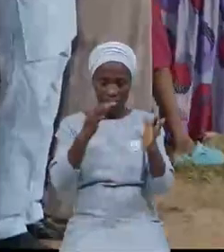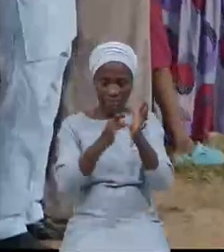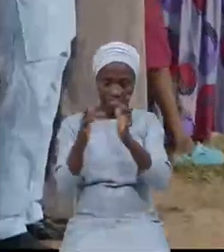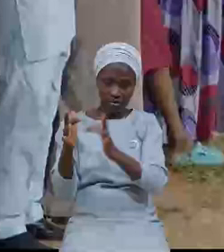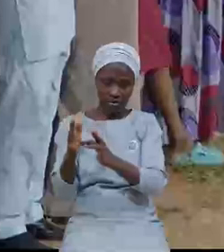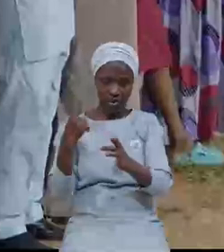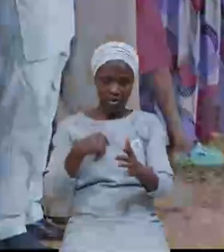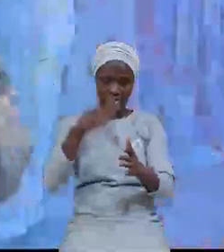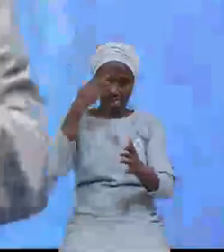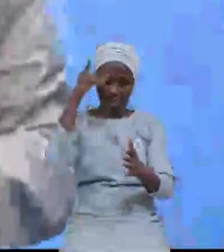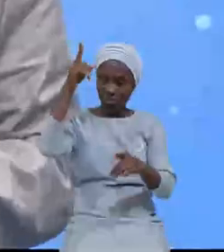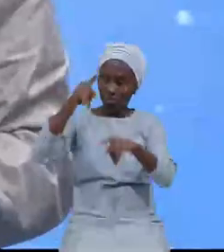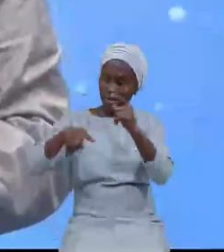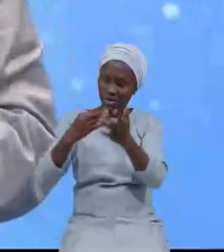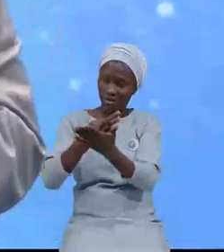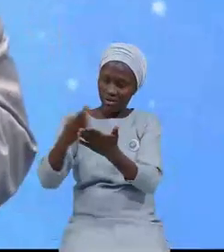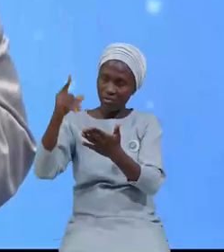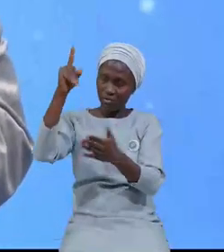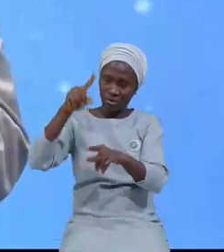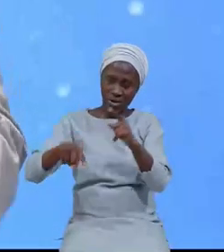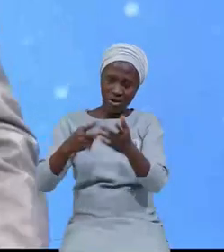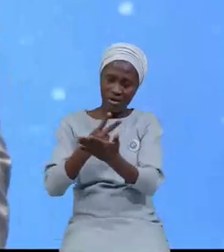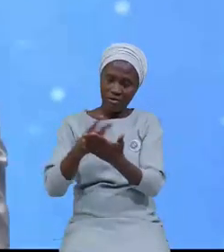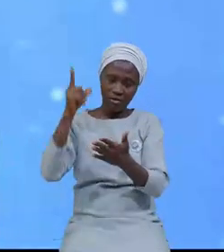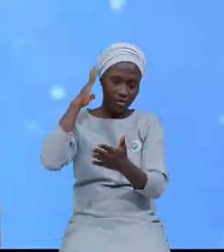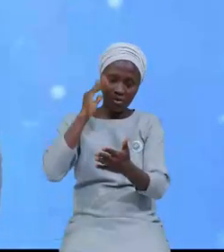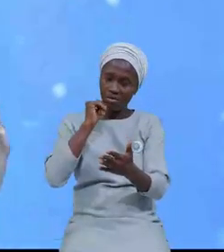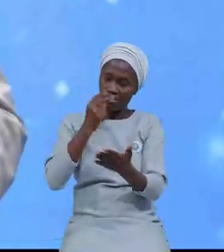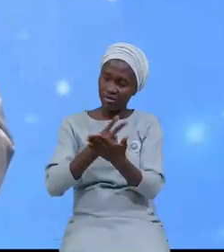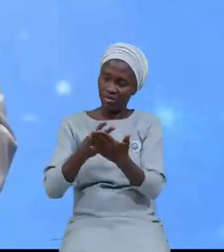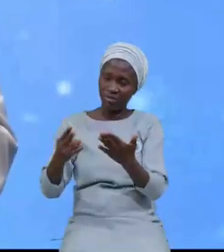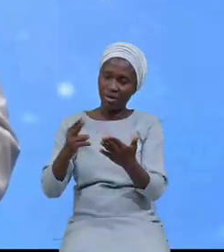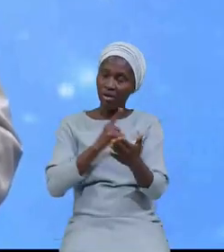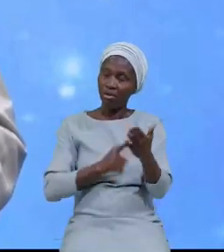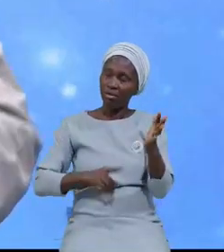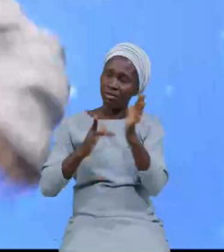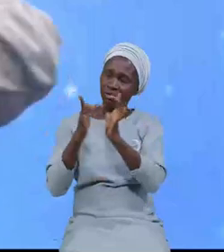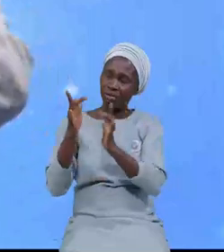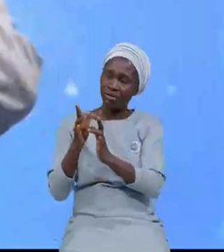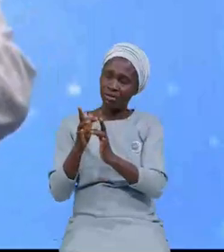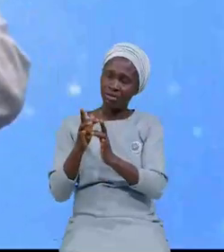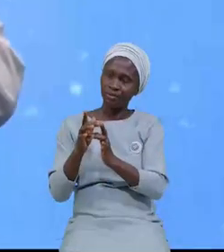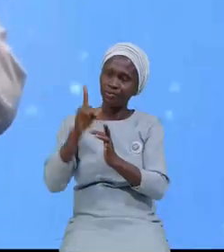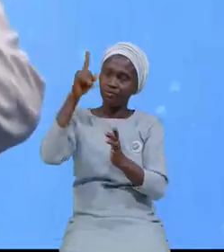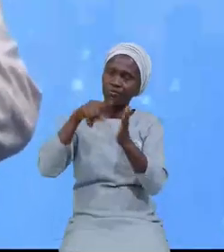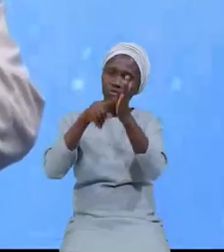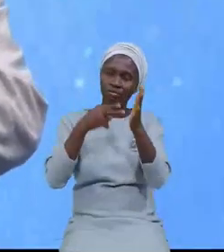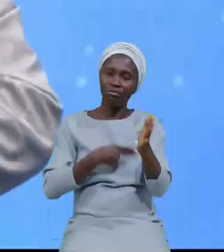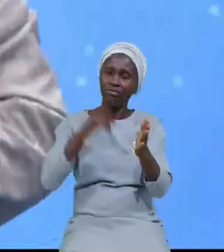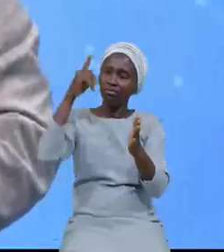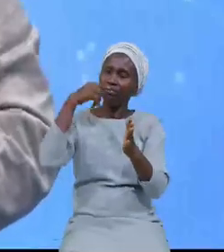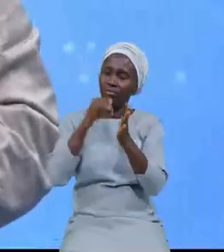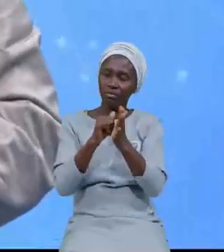Jésus nous savons que tu ne peux faillir tu ne vas pas faillir seigneur Jésus tu nous as